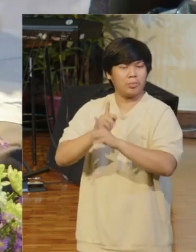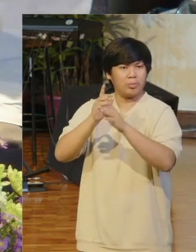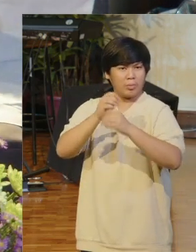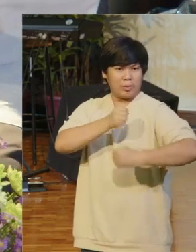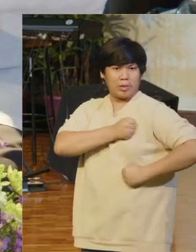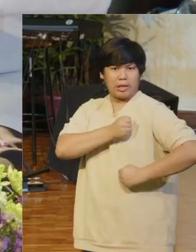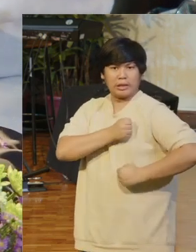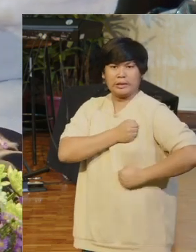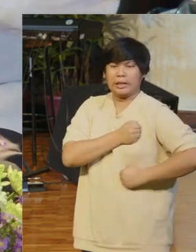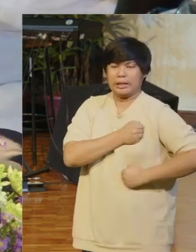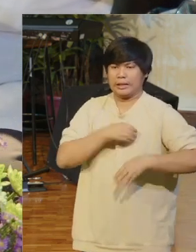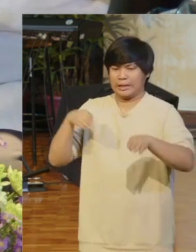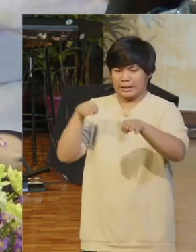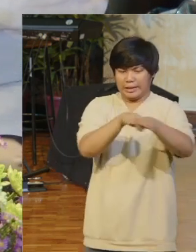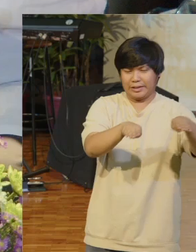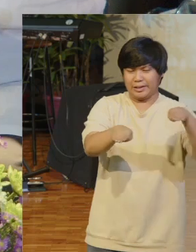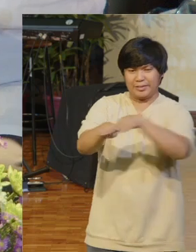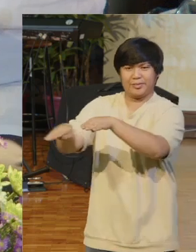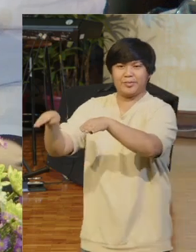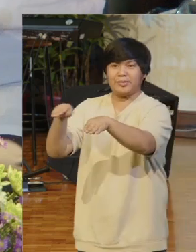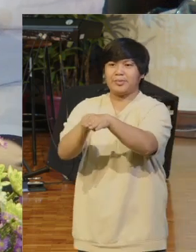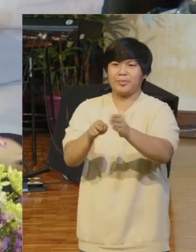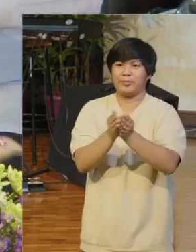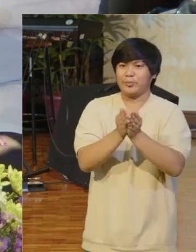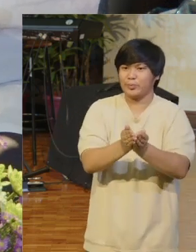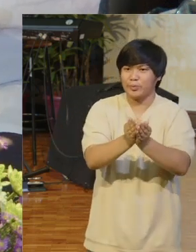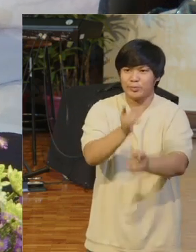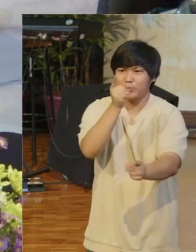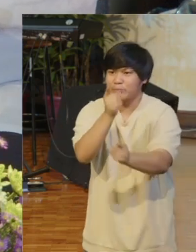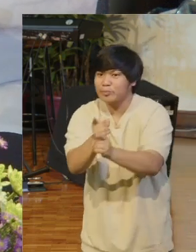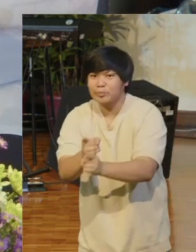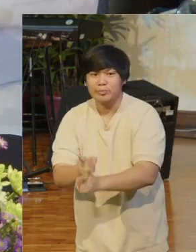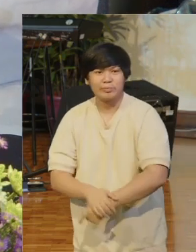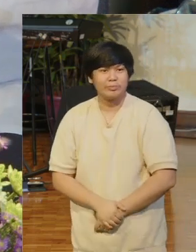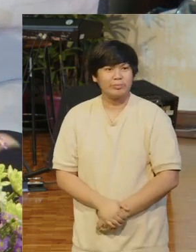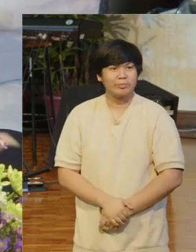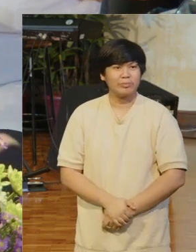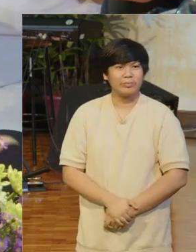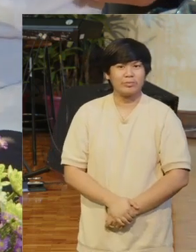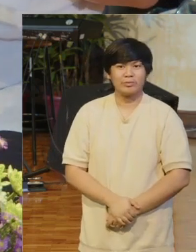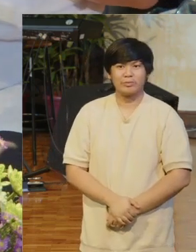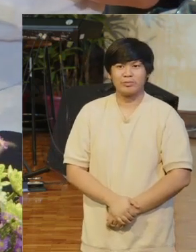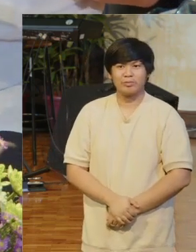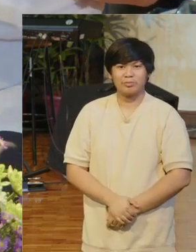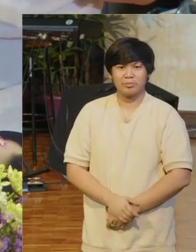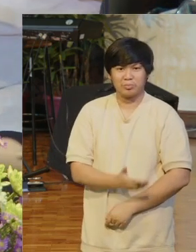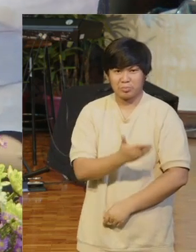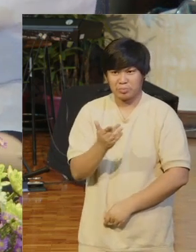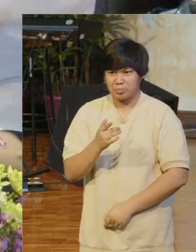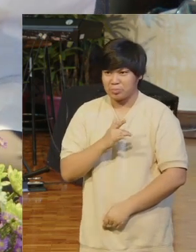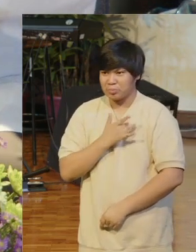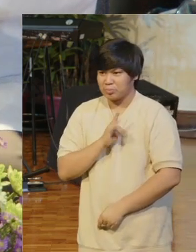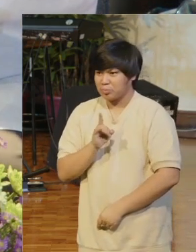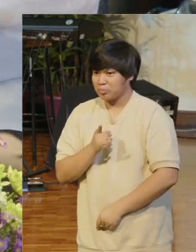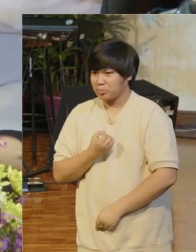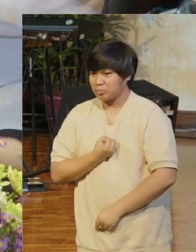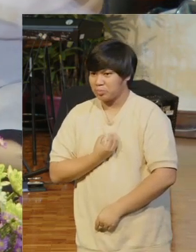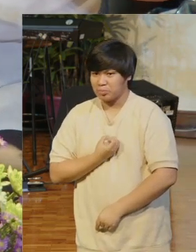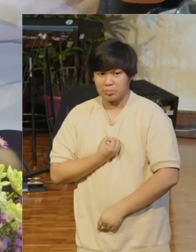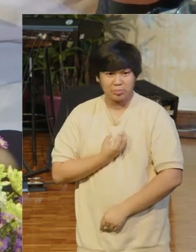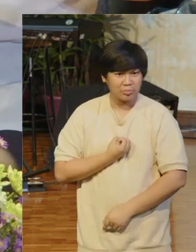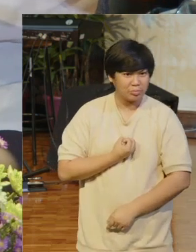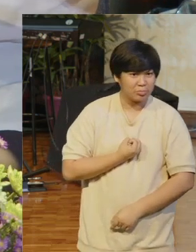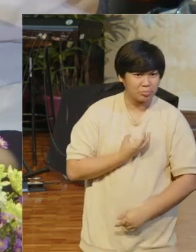parang nagbabanggaan, no? Ng kanilang mga barko. Nako, parang